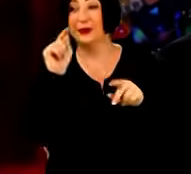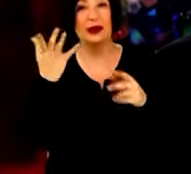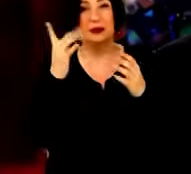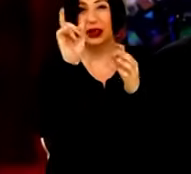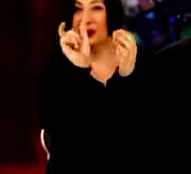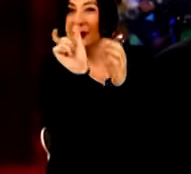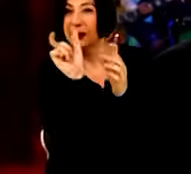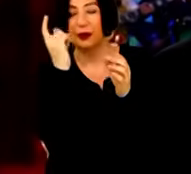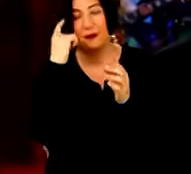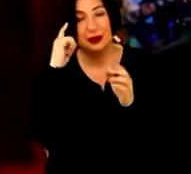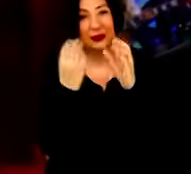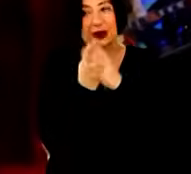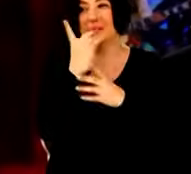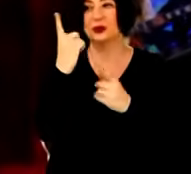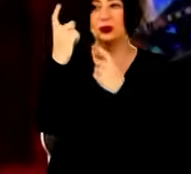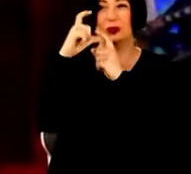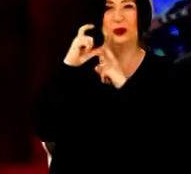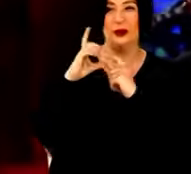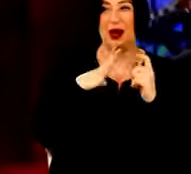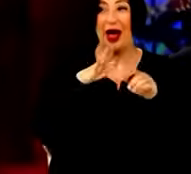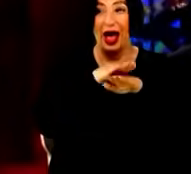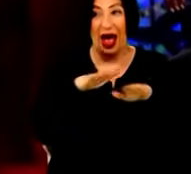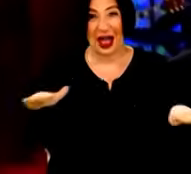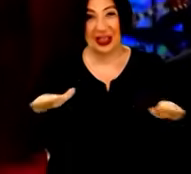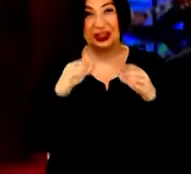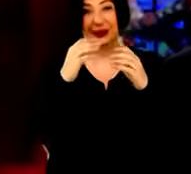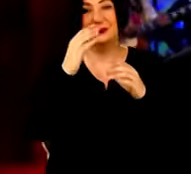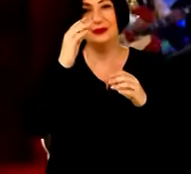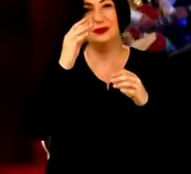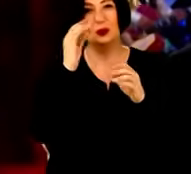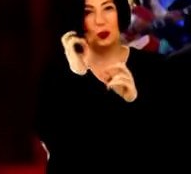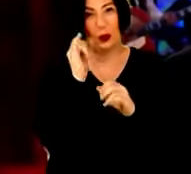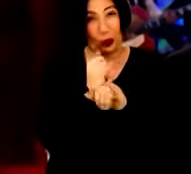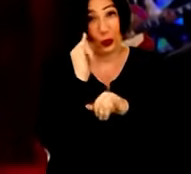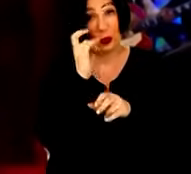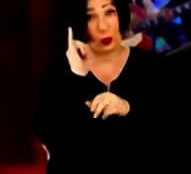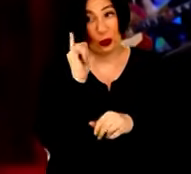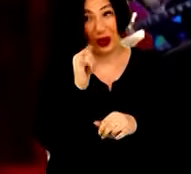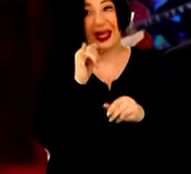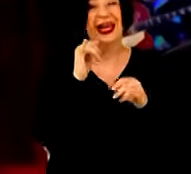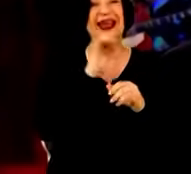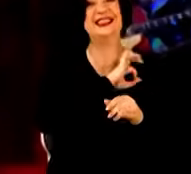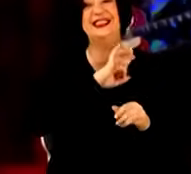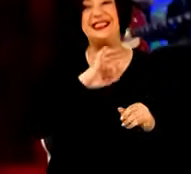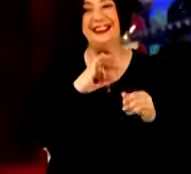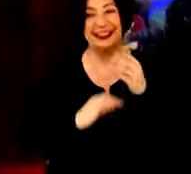mana çıkarmalıyız diye böyle bir soru sormuş. Nasıl altını? Altını şer, inci